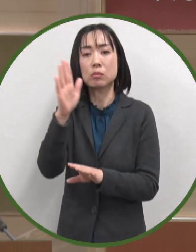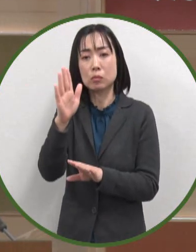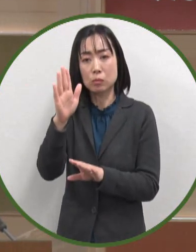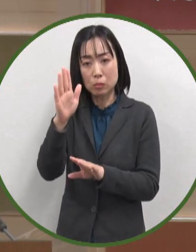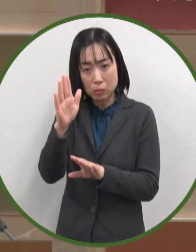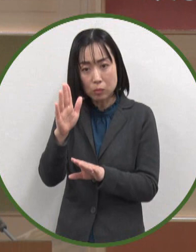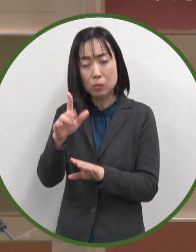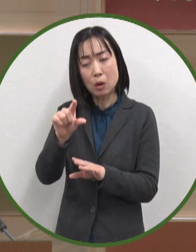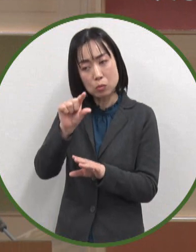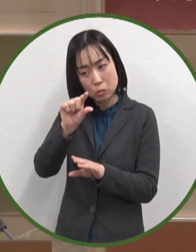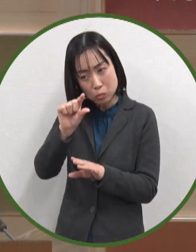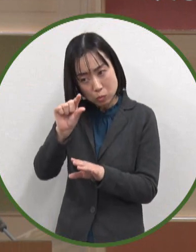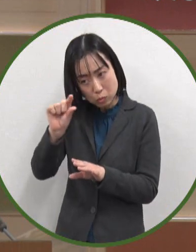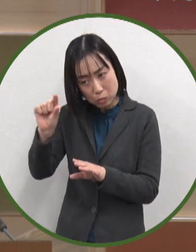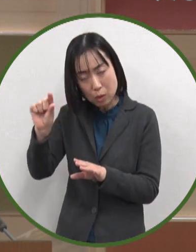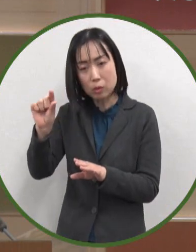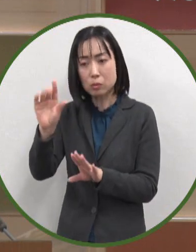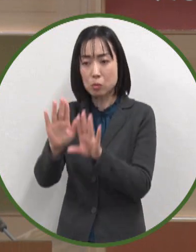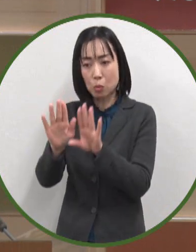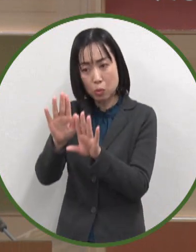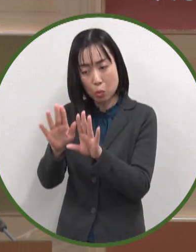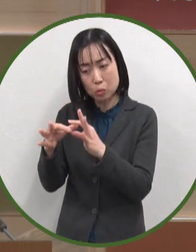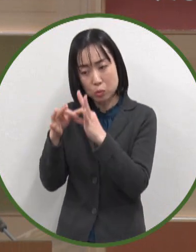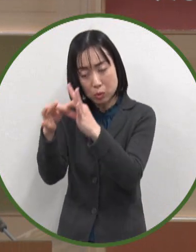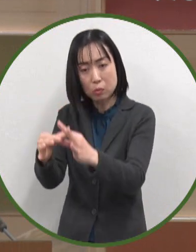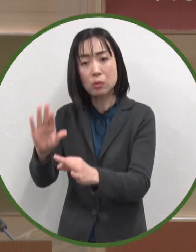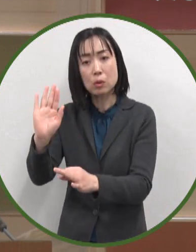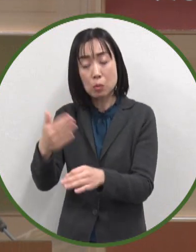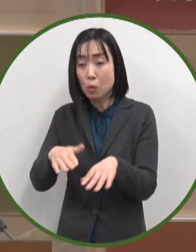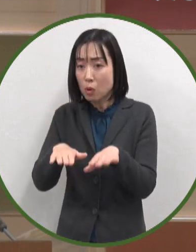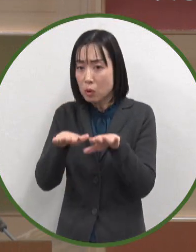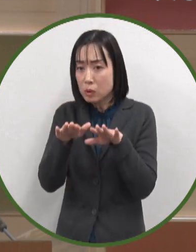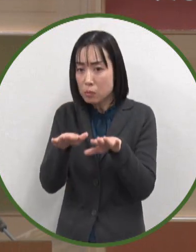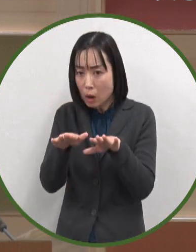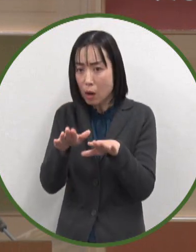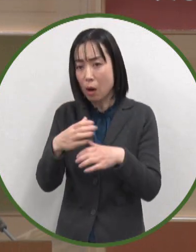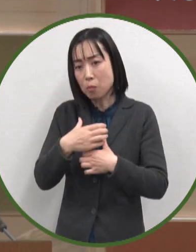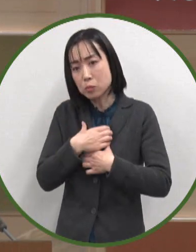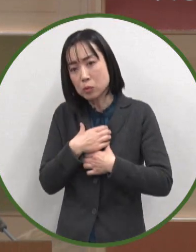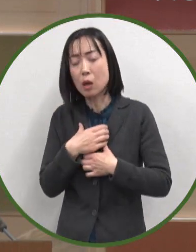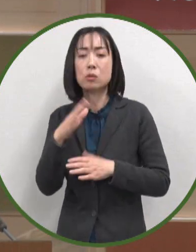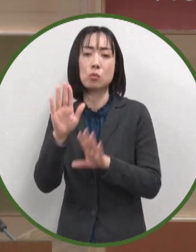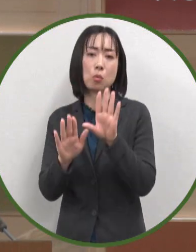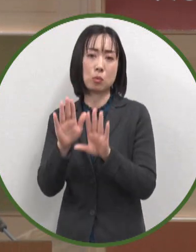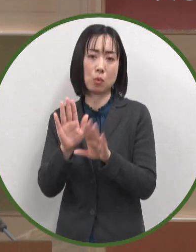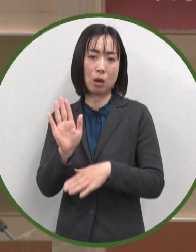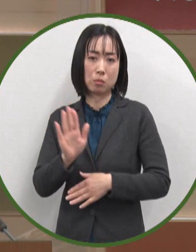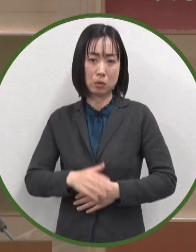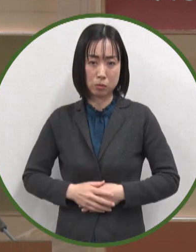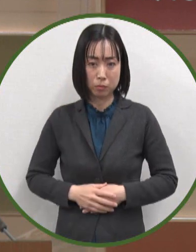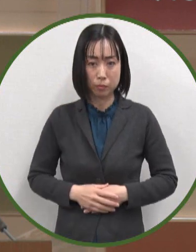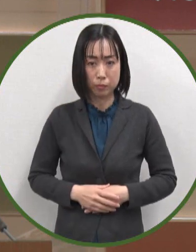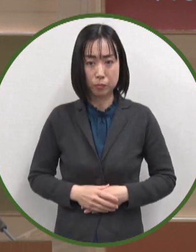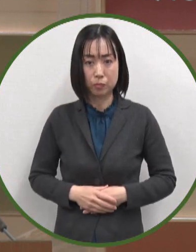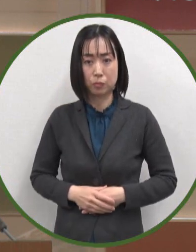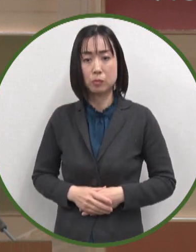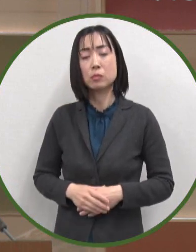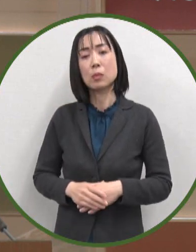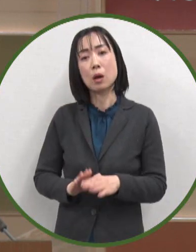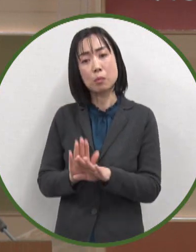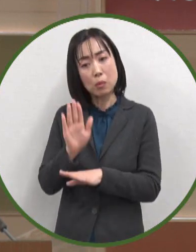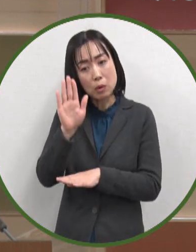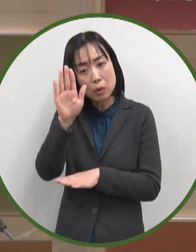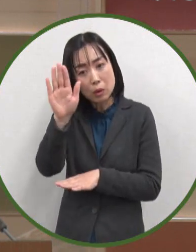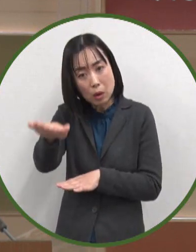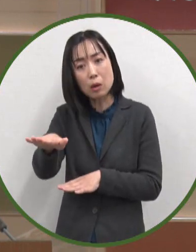ますが、ここに来て感染急拡大の局面に差し掛かっています。まさにここからが正